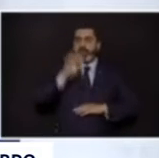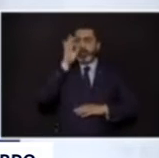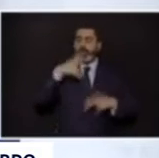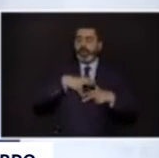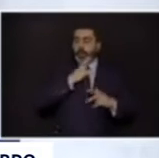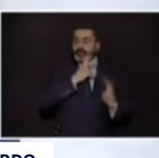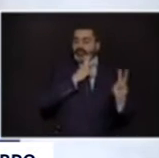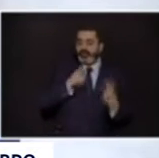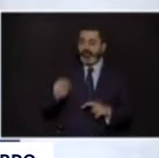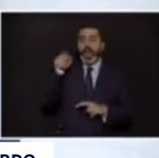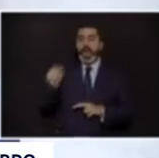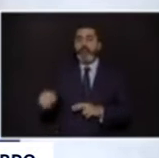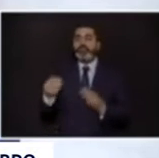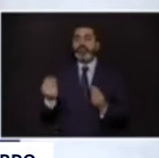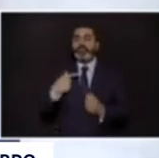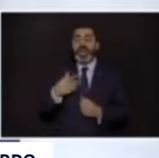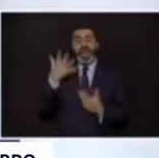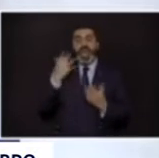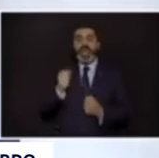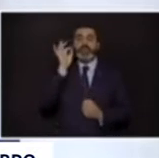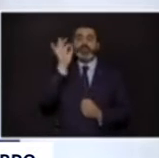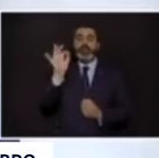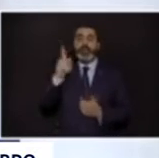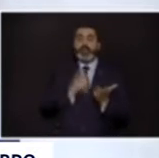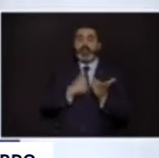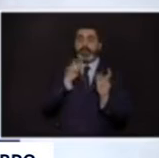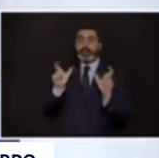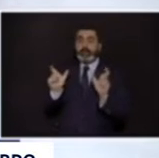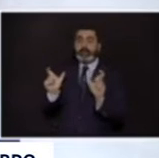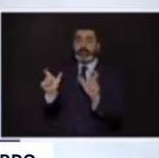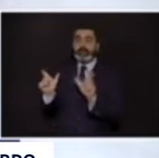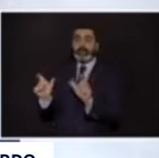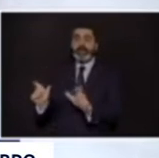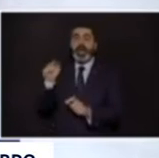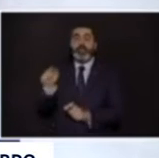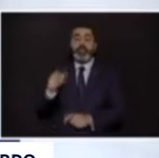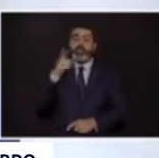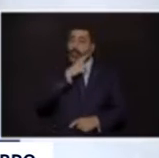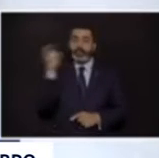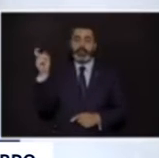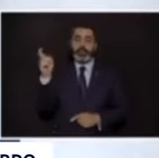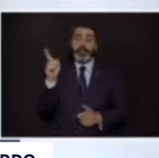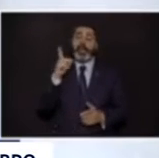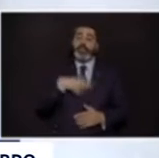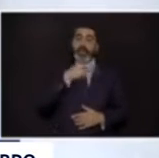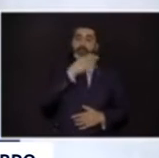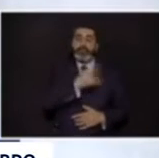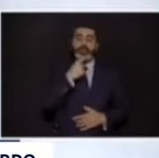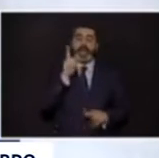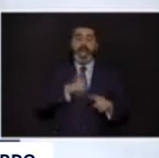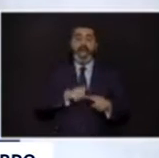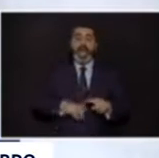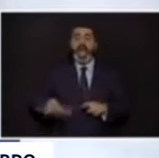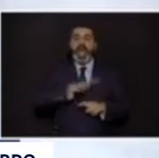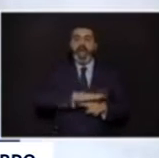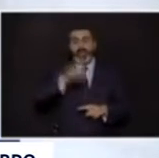δύσκολη αποστολή στην συγκράτηση της κατάστασης αυτής και την αντιμετώπιση της κατάστασης. Θα ήθελα να ευχαριστήσω τους Έλληνες